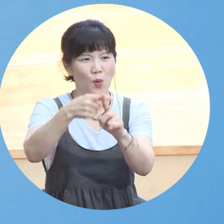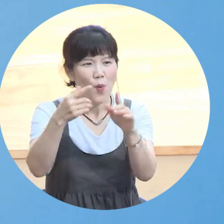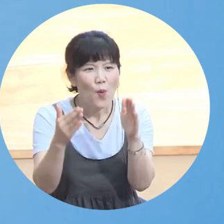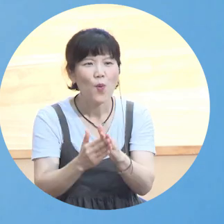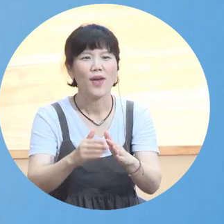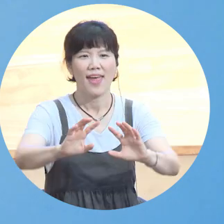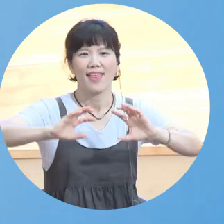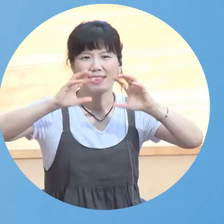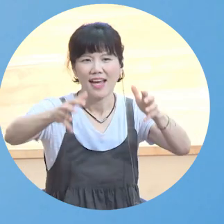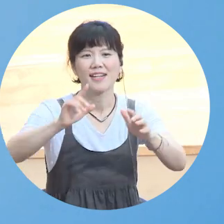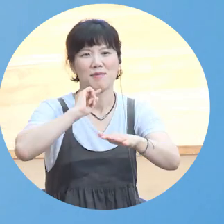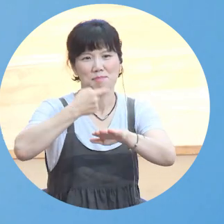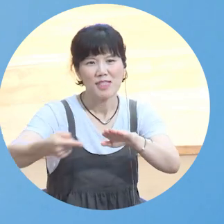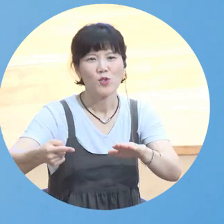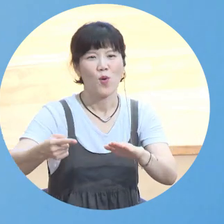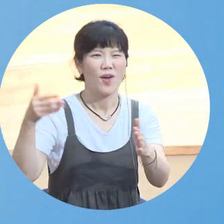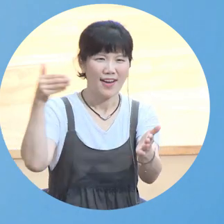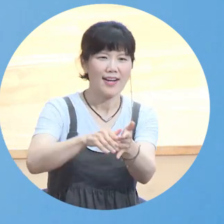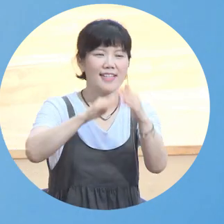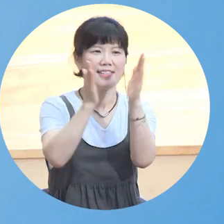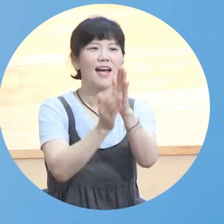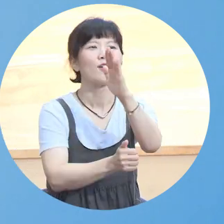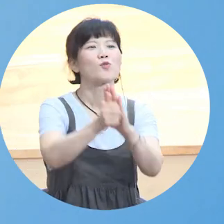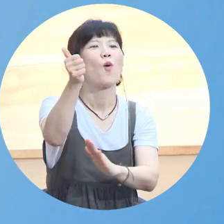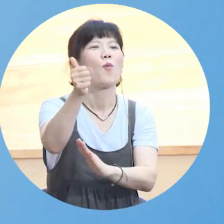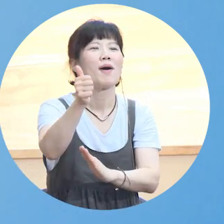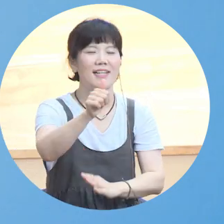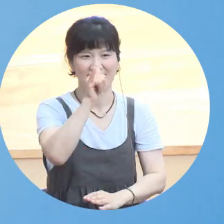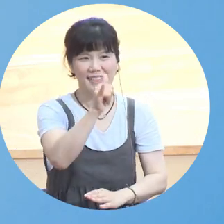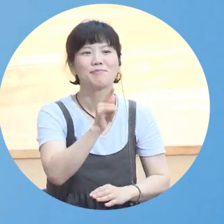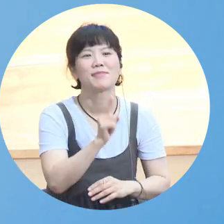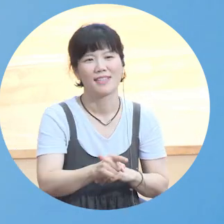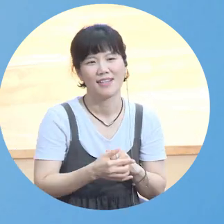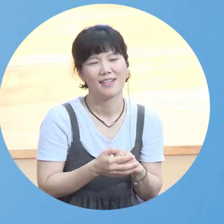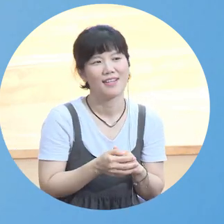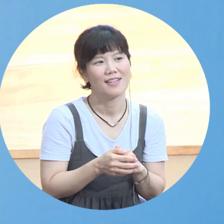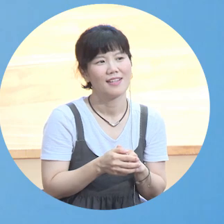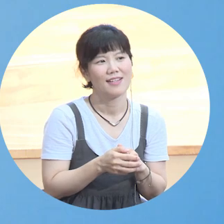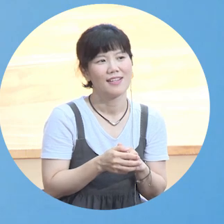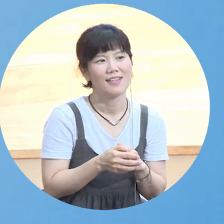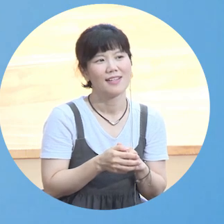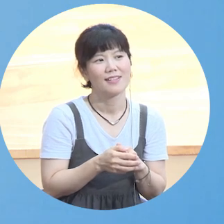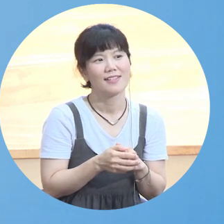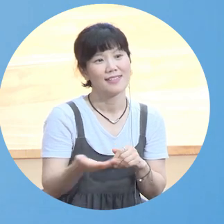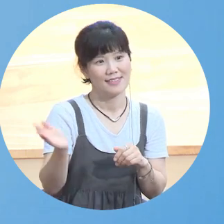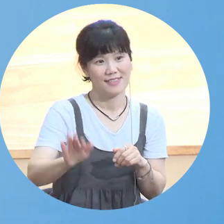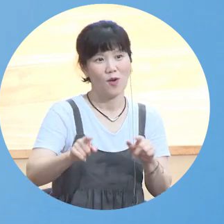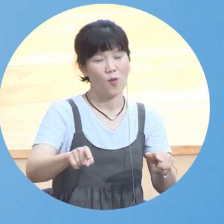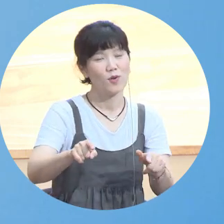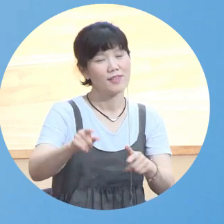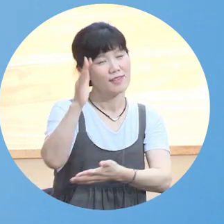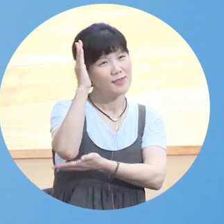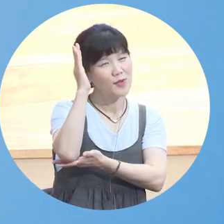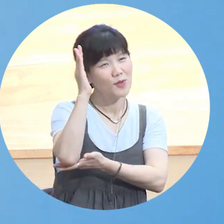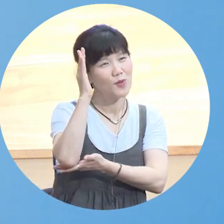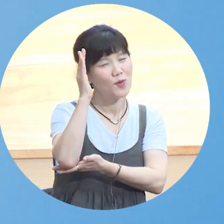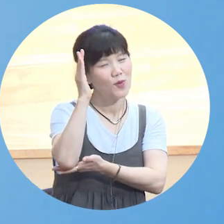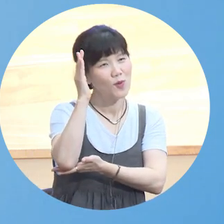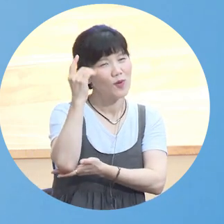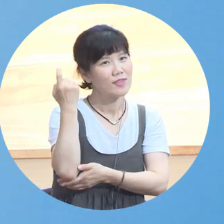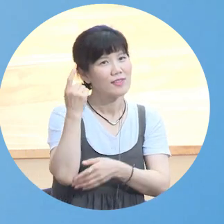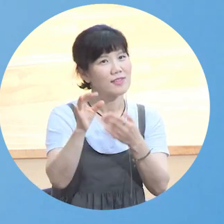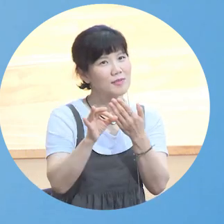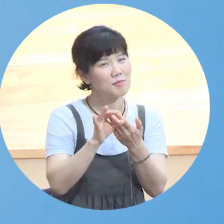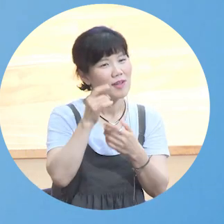또 소망이 있다고 저는 믿습니다 근데 오늘 설 그러면 그런 생애 될 거예요 뭐 이렇게 예를